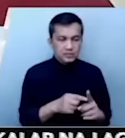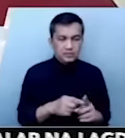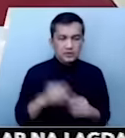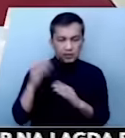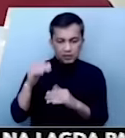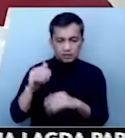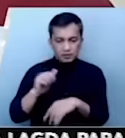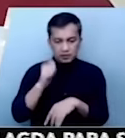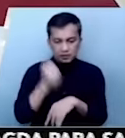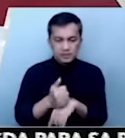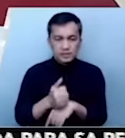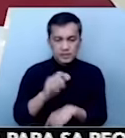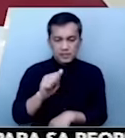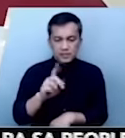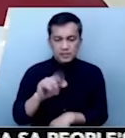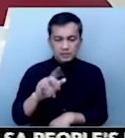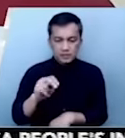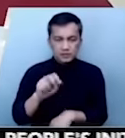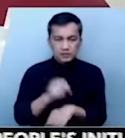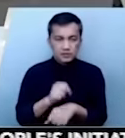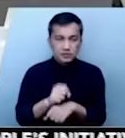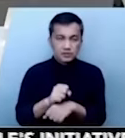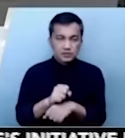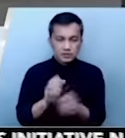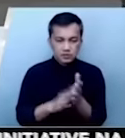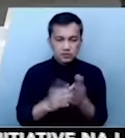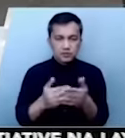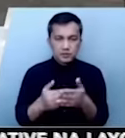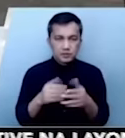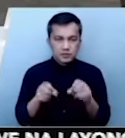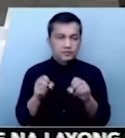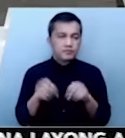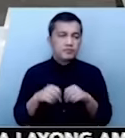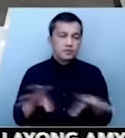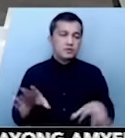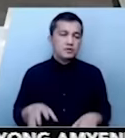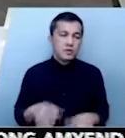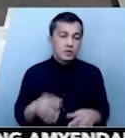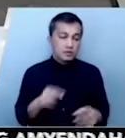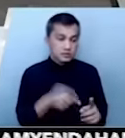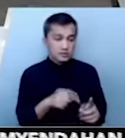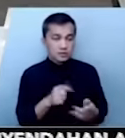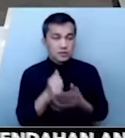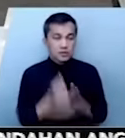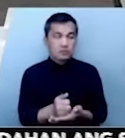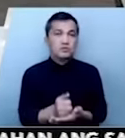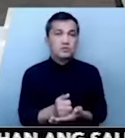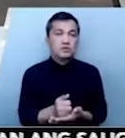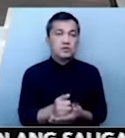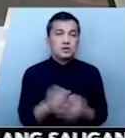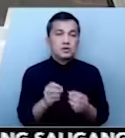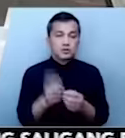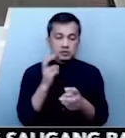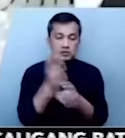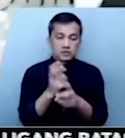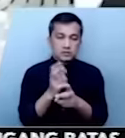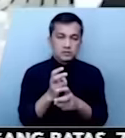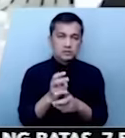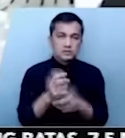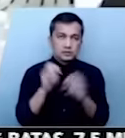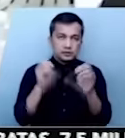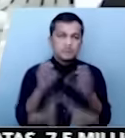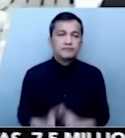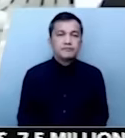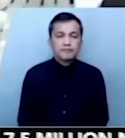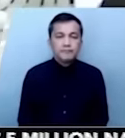admin personnel sa mga paaralan bago ito ipatupad. Imbes daw kasi na makatulong ito, mas nahihirapan daw silang mga guro. Kung